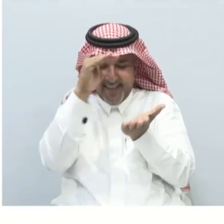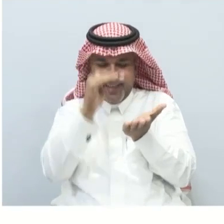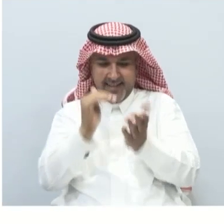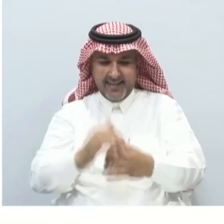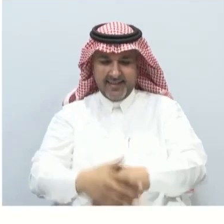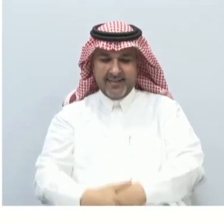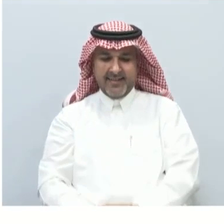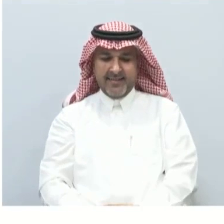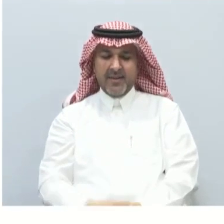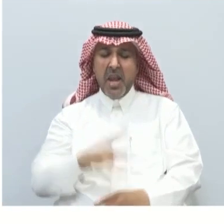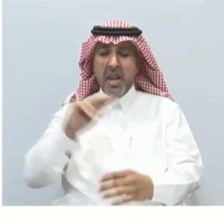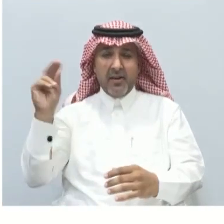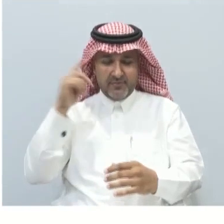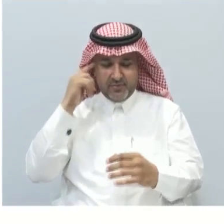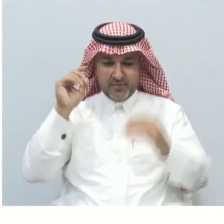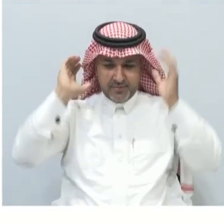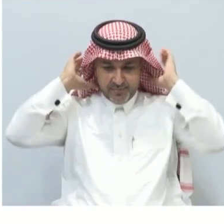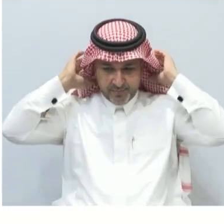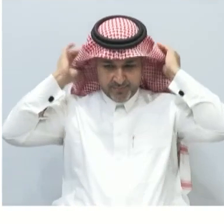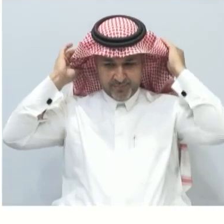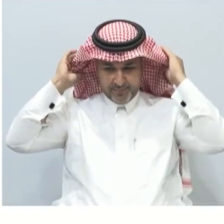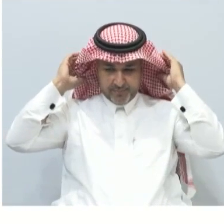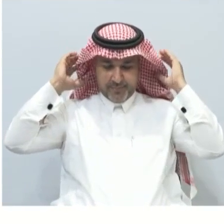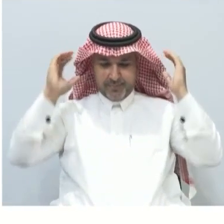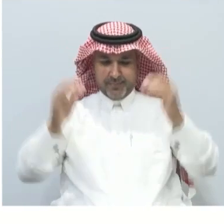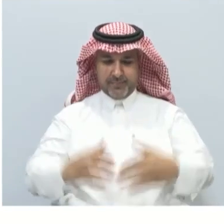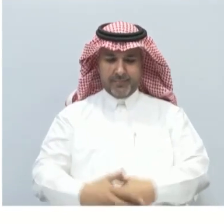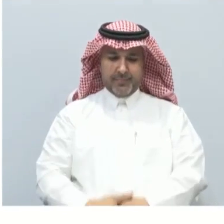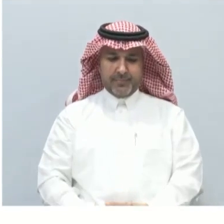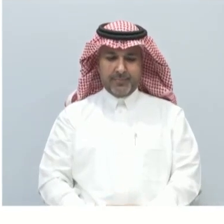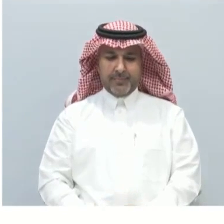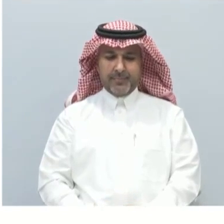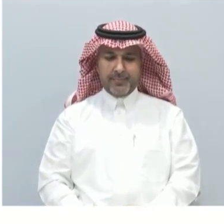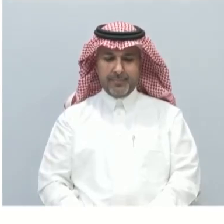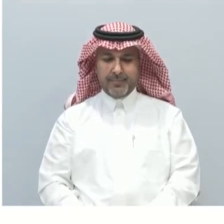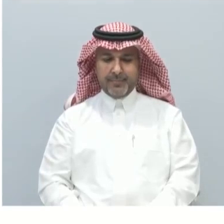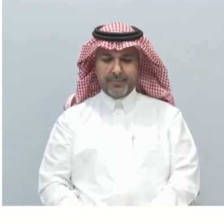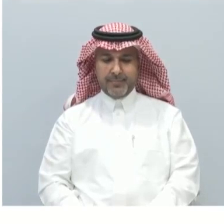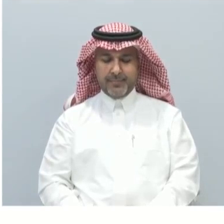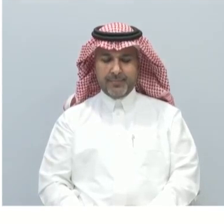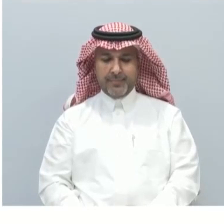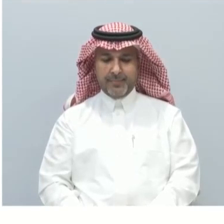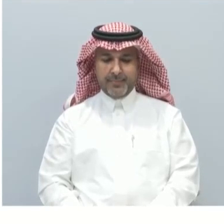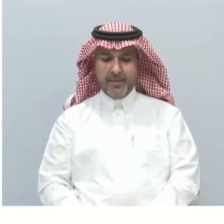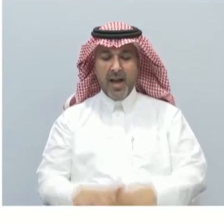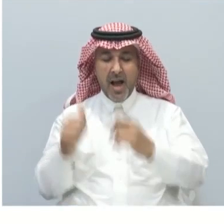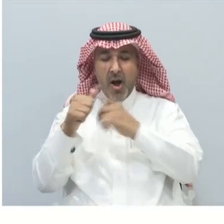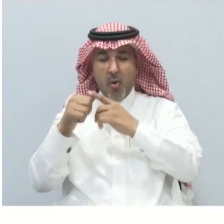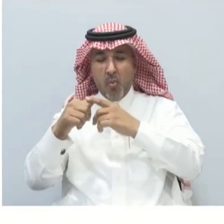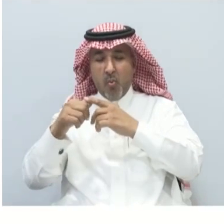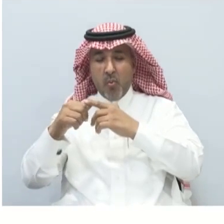اما من حيث المجال والمدى والمحور التقارب والمقطع واي فهو نفس اللي هو داله النمو ولكن